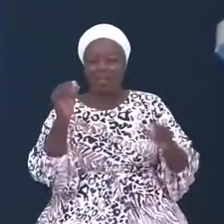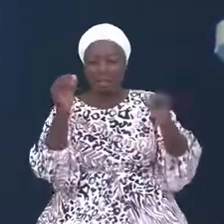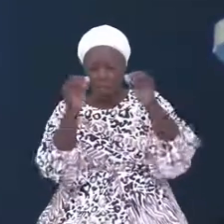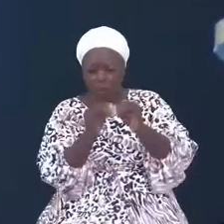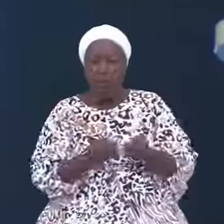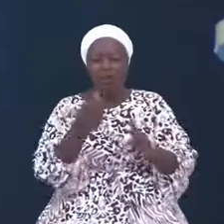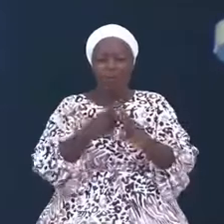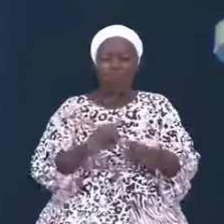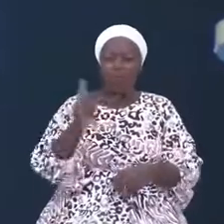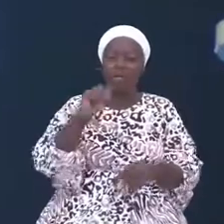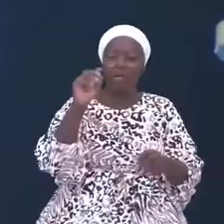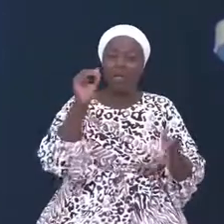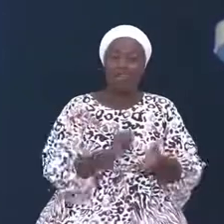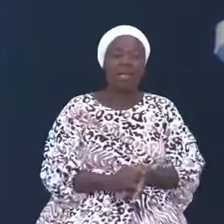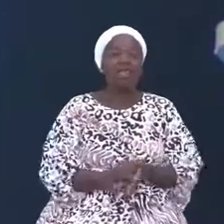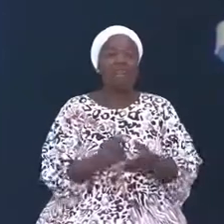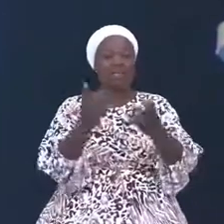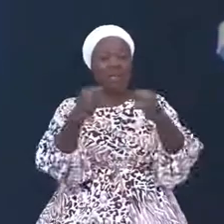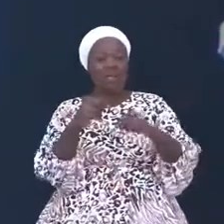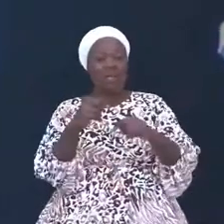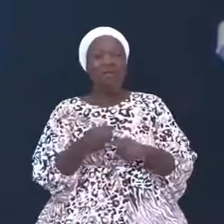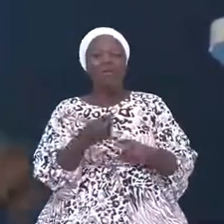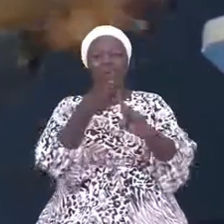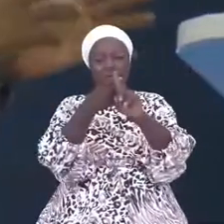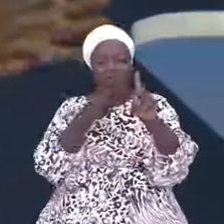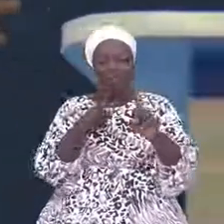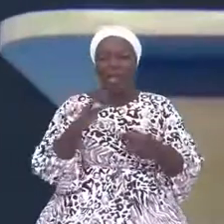ceci et il y a beaucoup d'autres besoins.